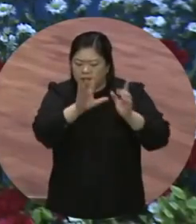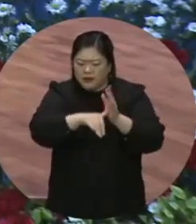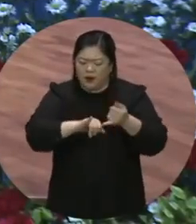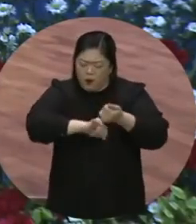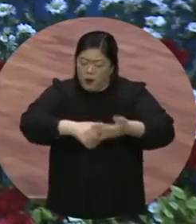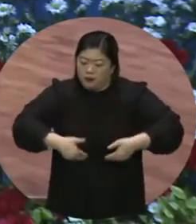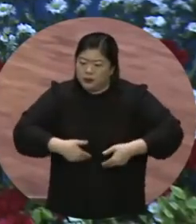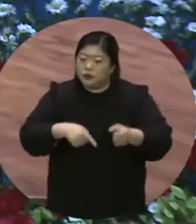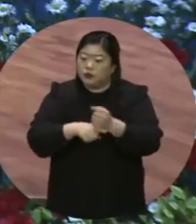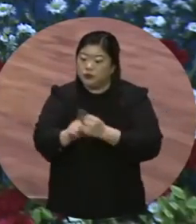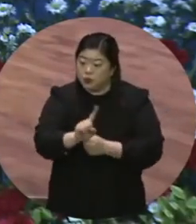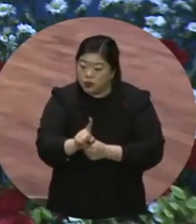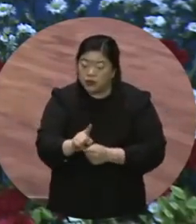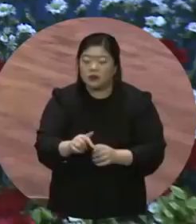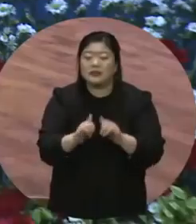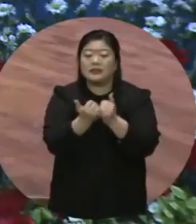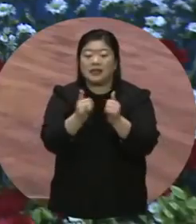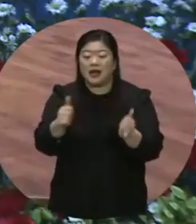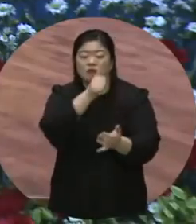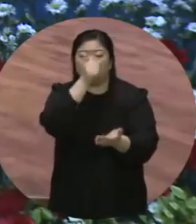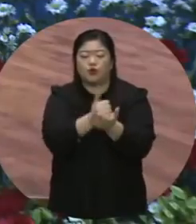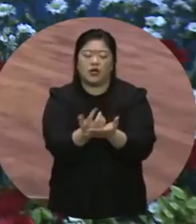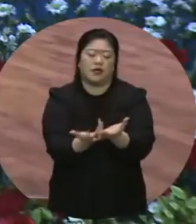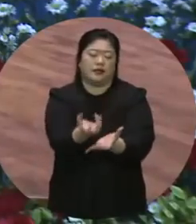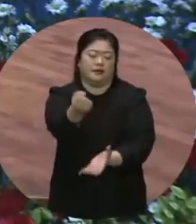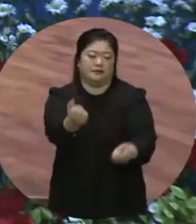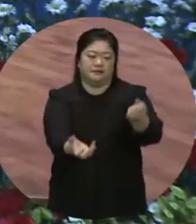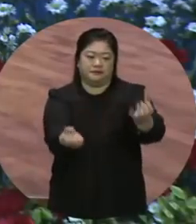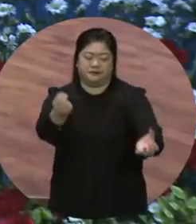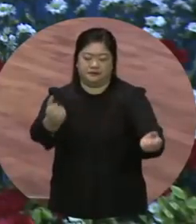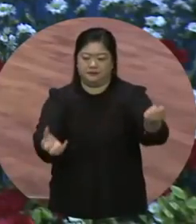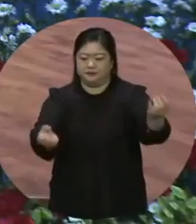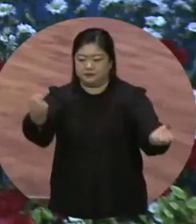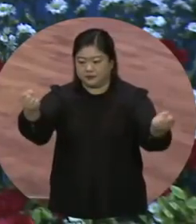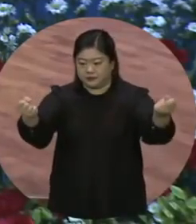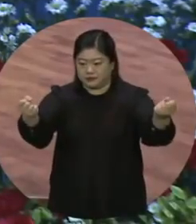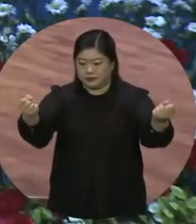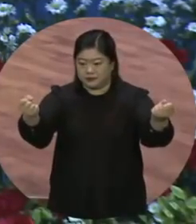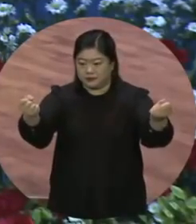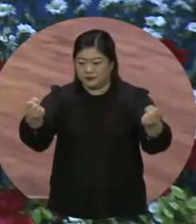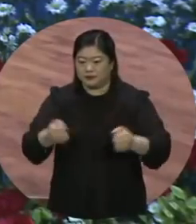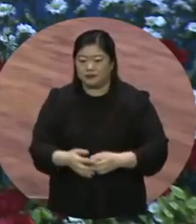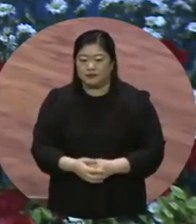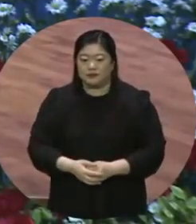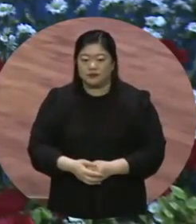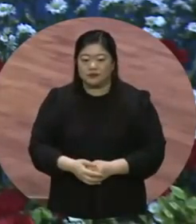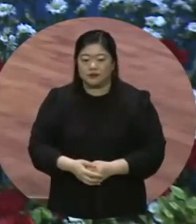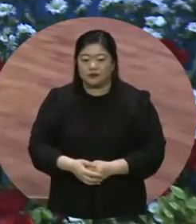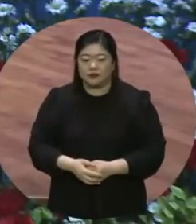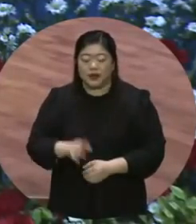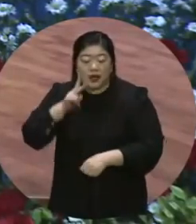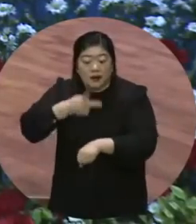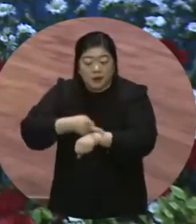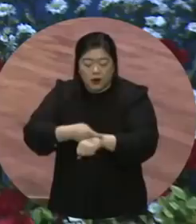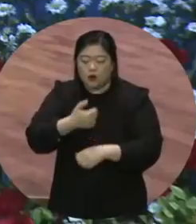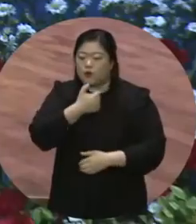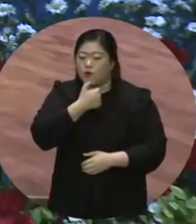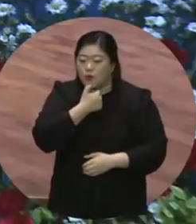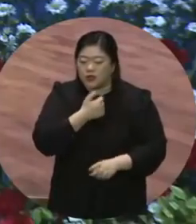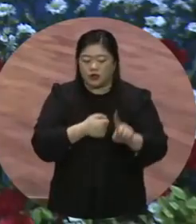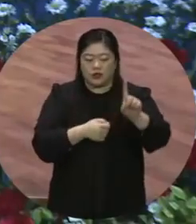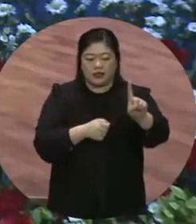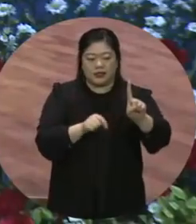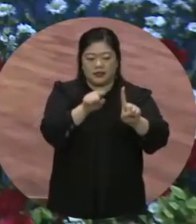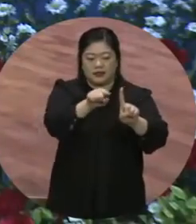뭐냐? 인간의 죄 문제예요. 인간의 죄 문제. 자, 그래서 바울은 로마서 1장 8절에부터